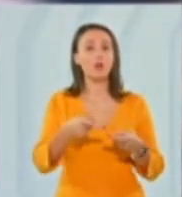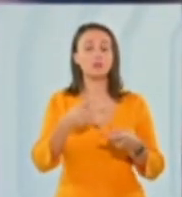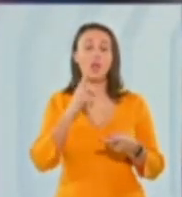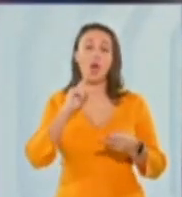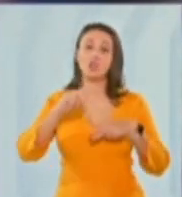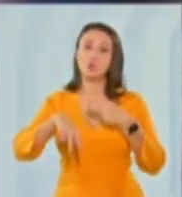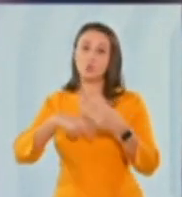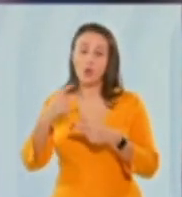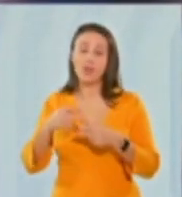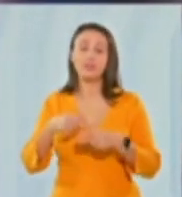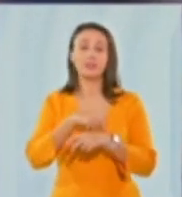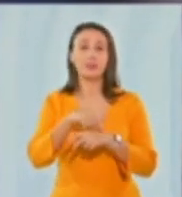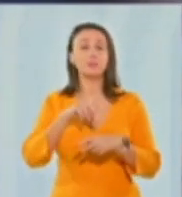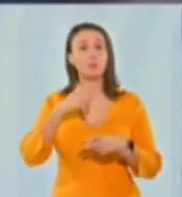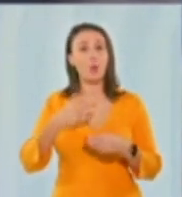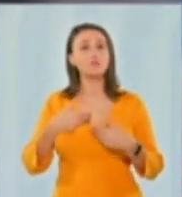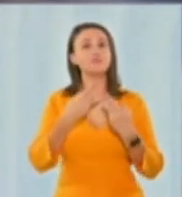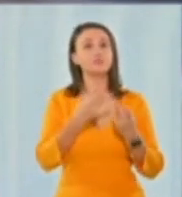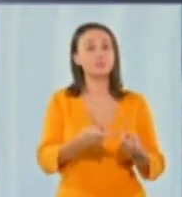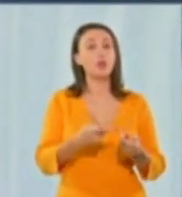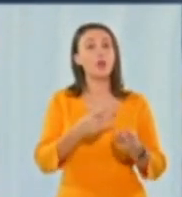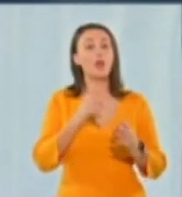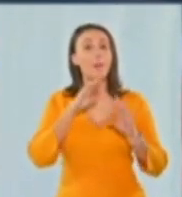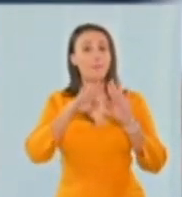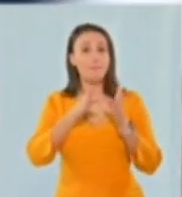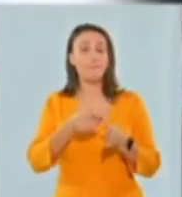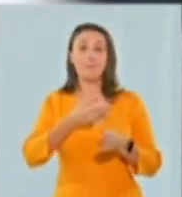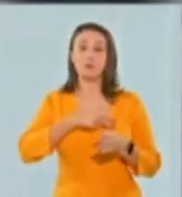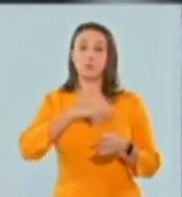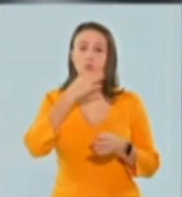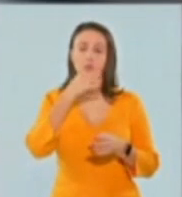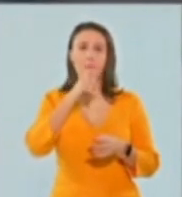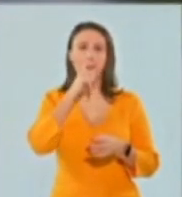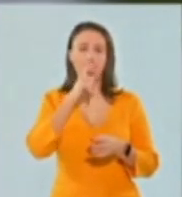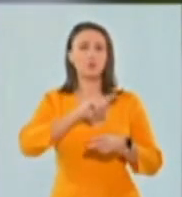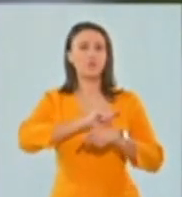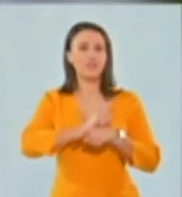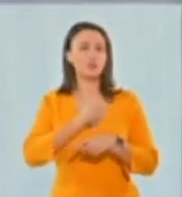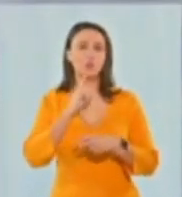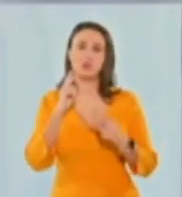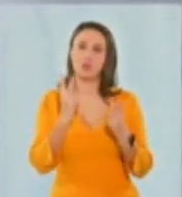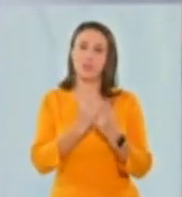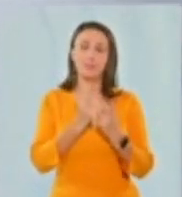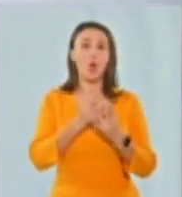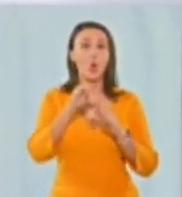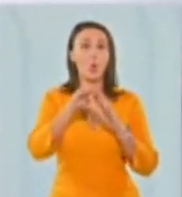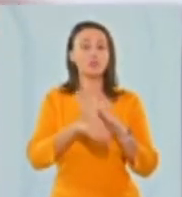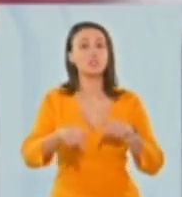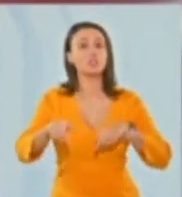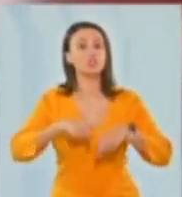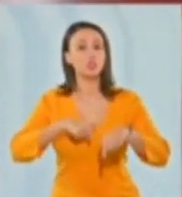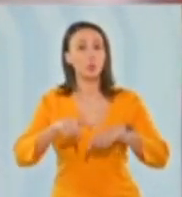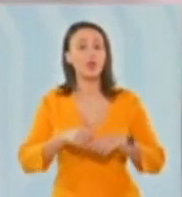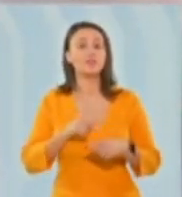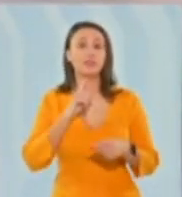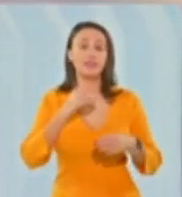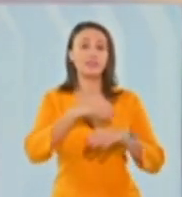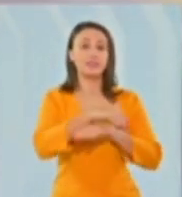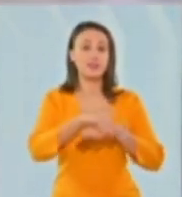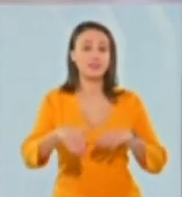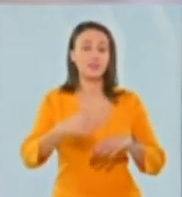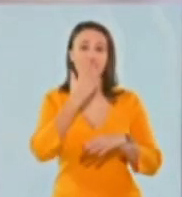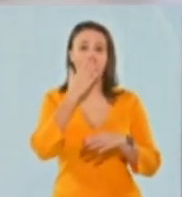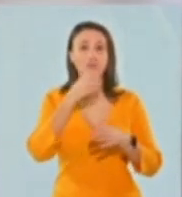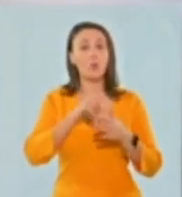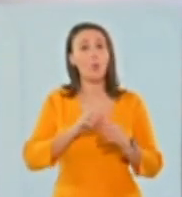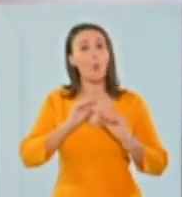în timp ce trebuia să livreze colete. Martorii spun că bărbatul circula cu viteză și nu s-a adaptat la condițiile de circulație în intersecție. La